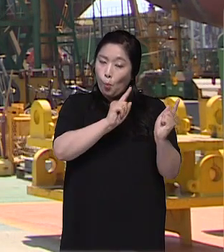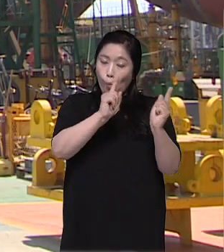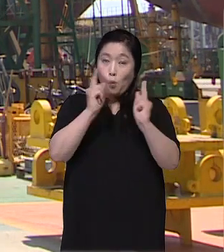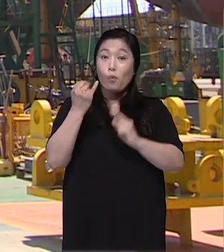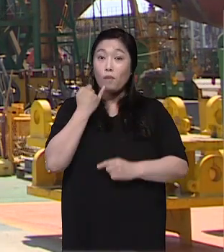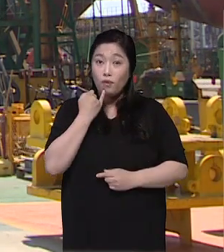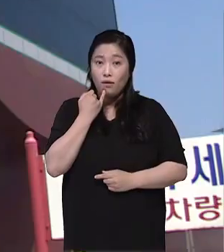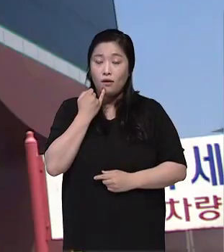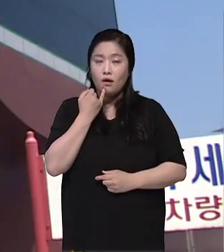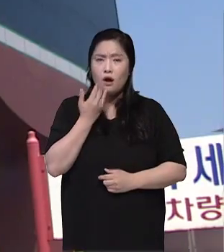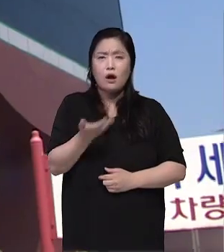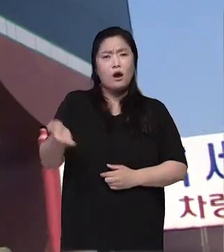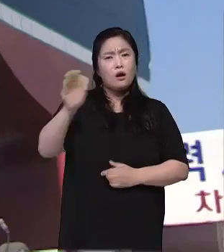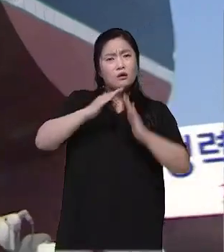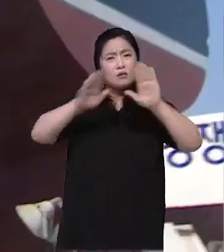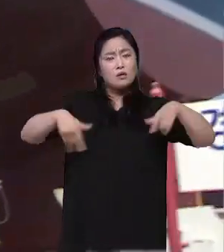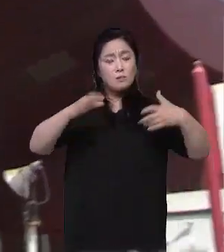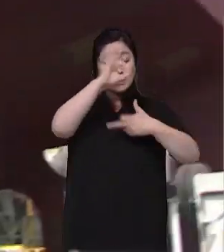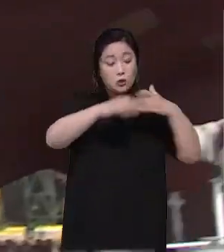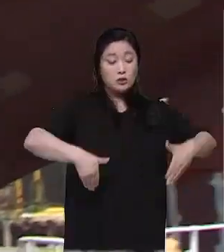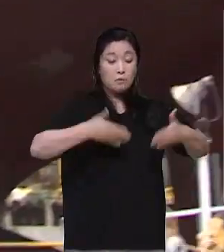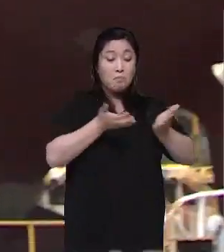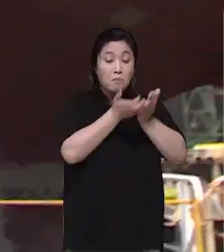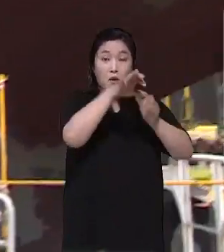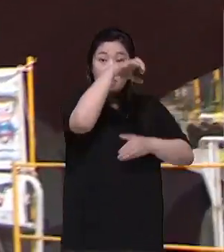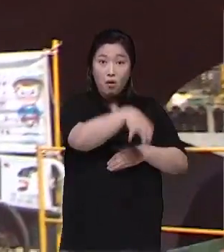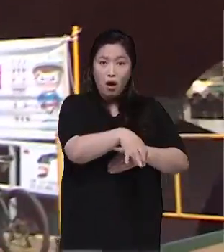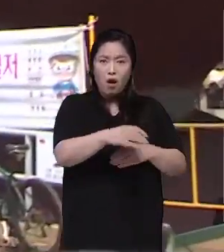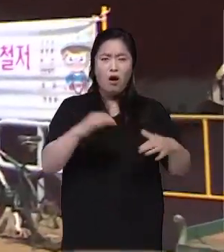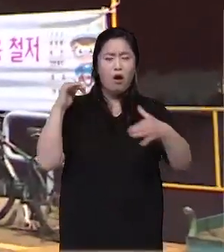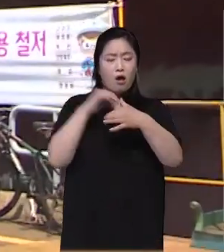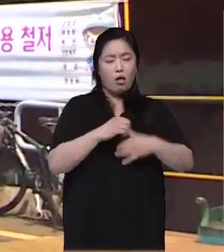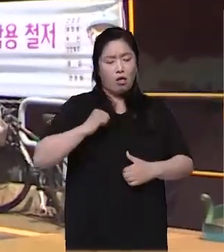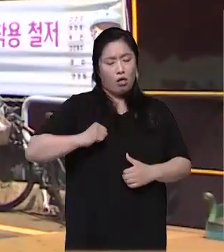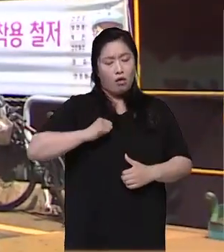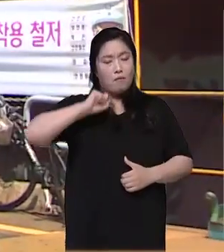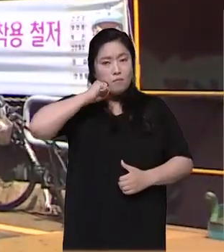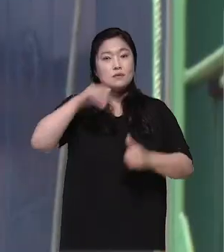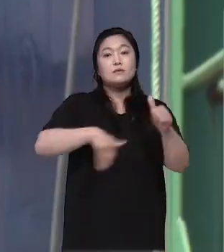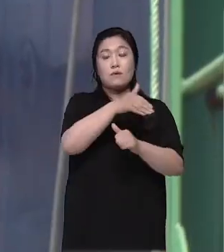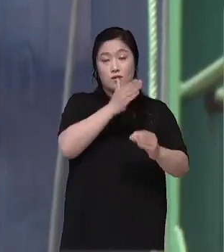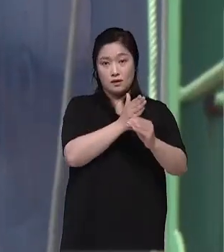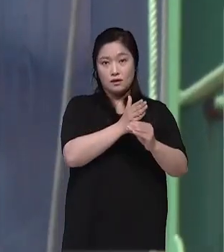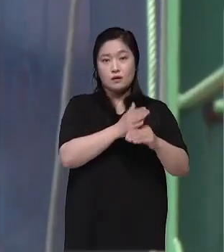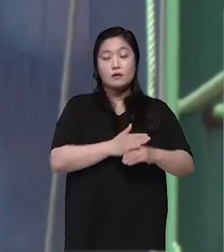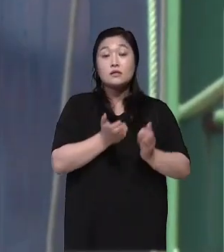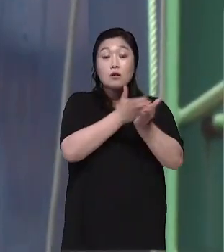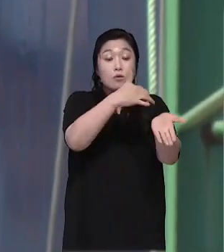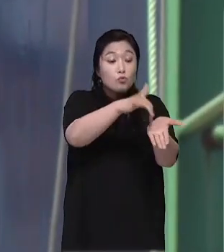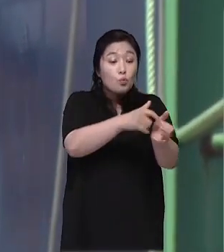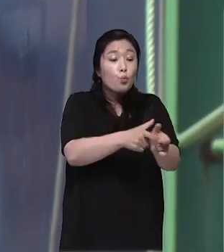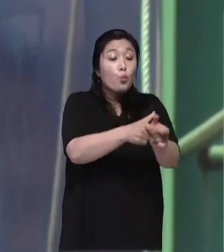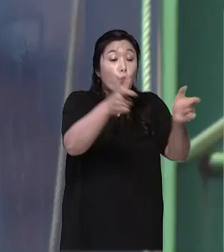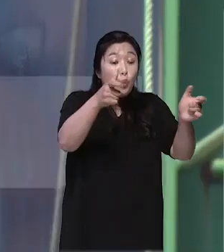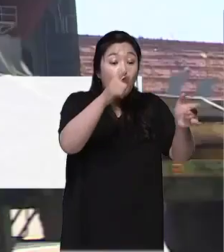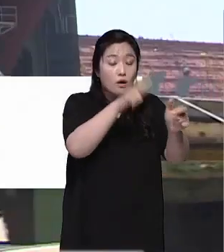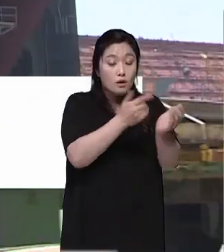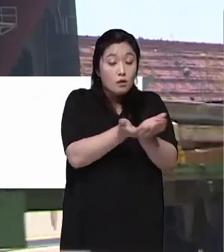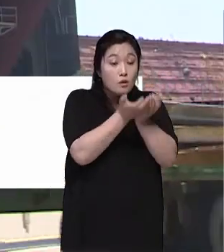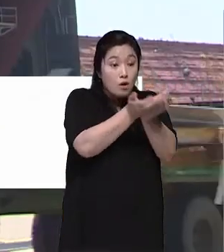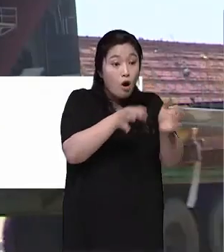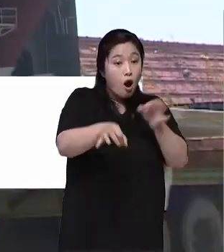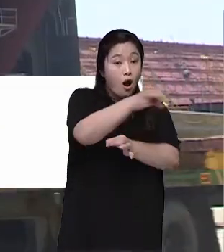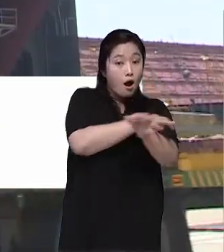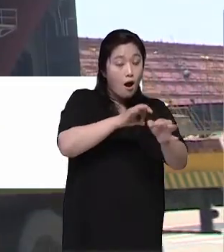있습니다. 하지만 전남 서남권 조선업은 여전히 버티기 상황입니다. 선박 수주가 늘면서 조선